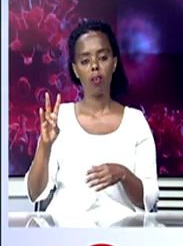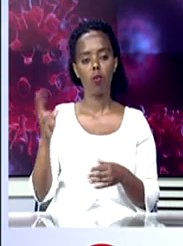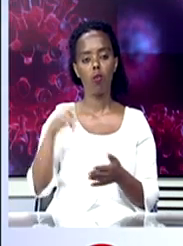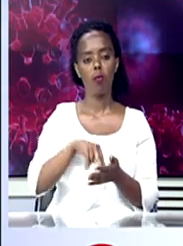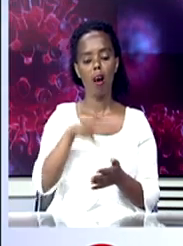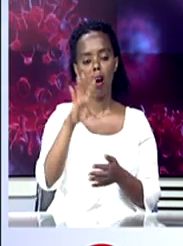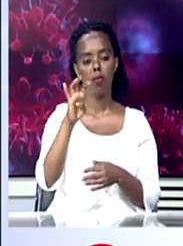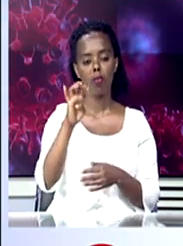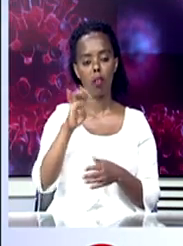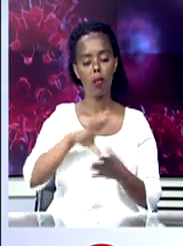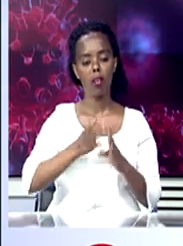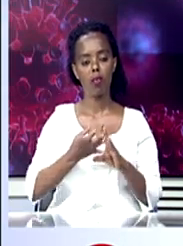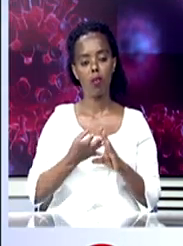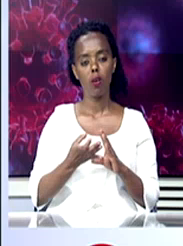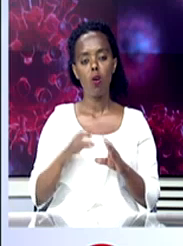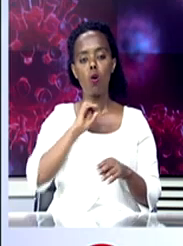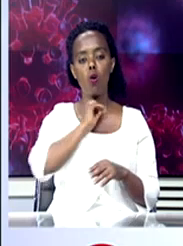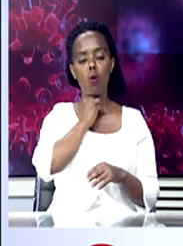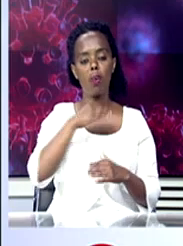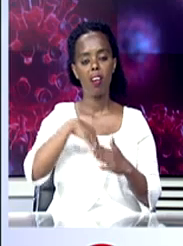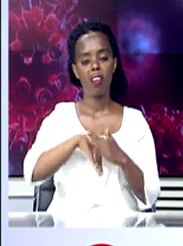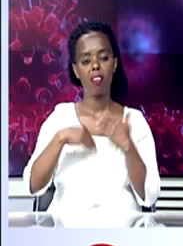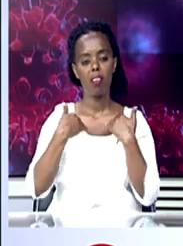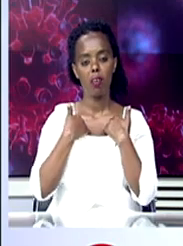kuma furtama na noka na oromia ke sajra